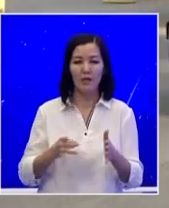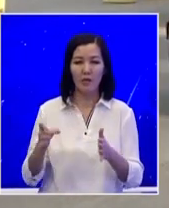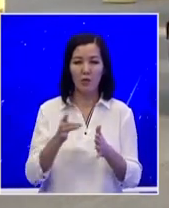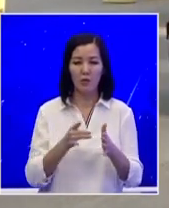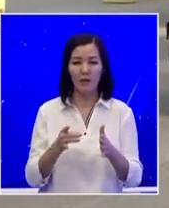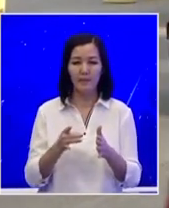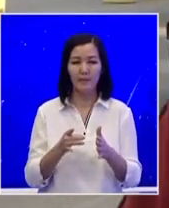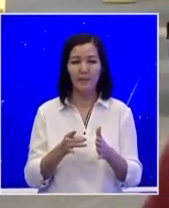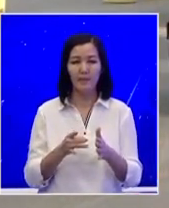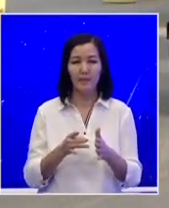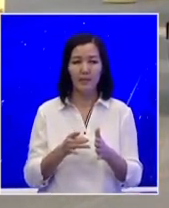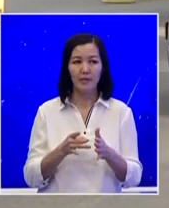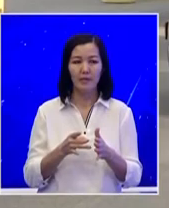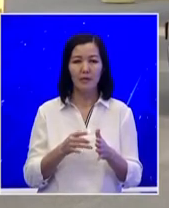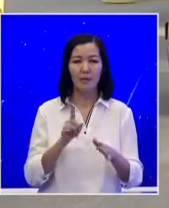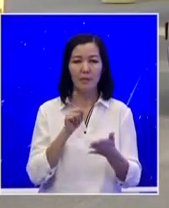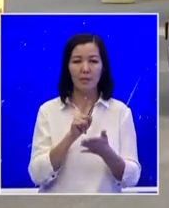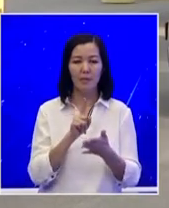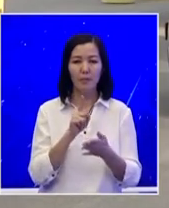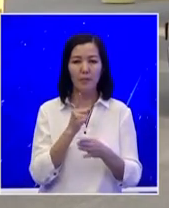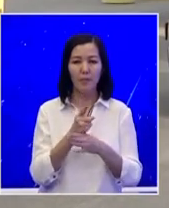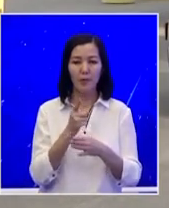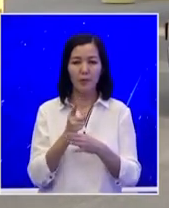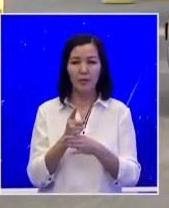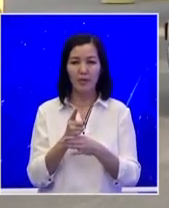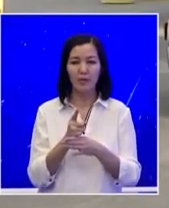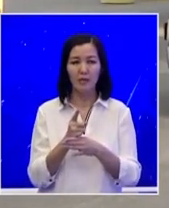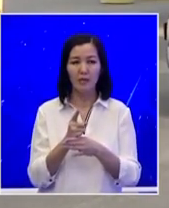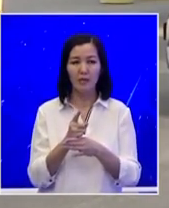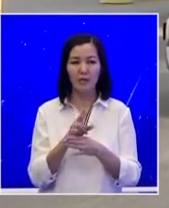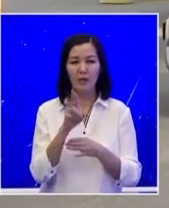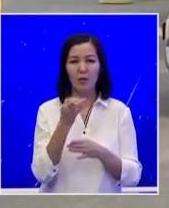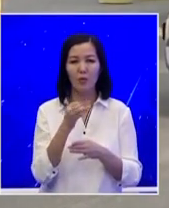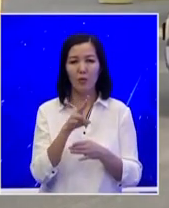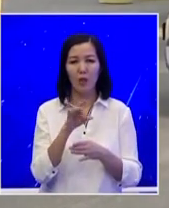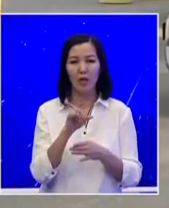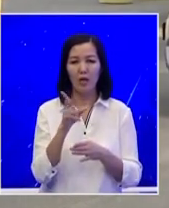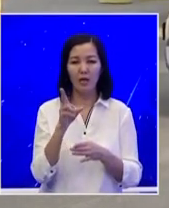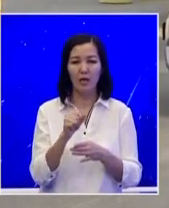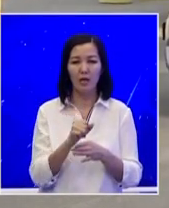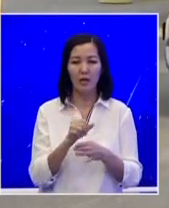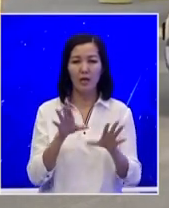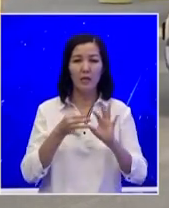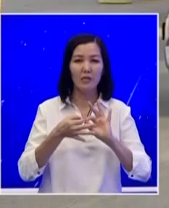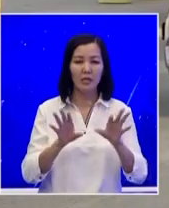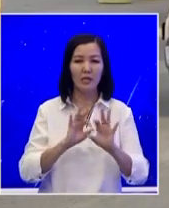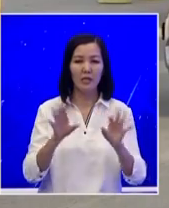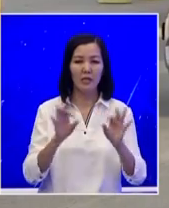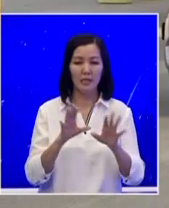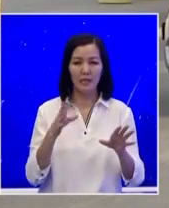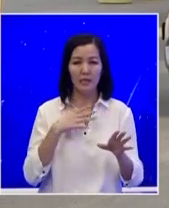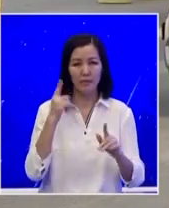региона, именно пост со стороны Койлыка. Прям разъяснили все,